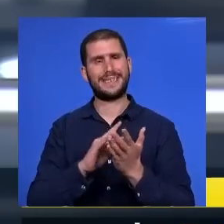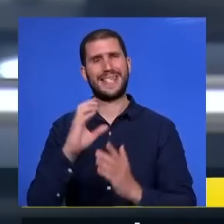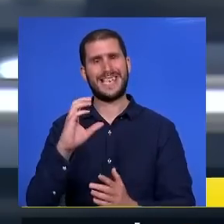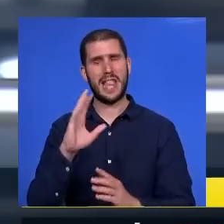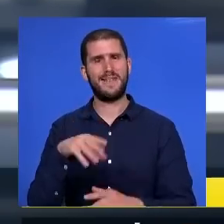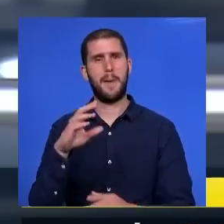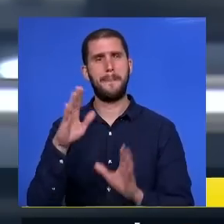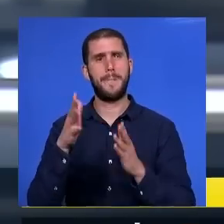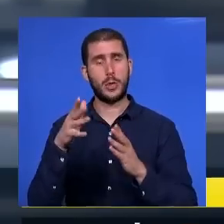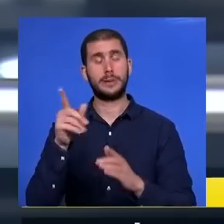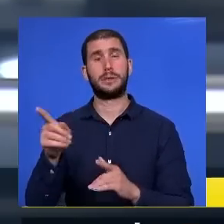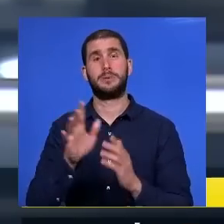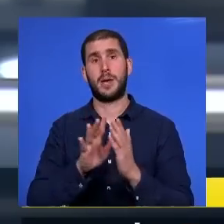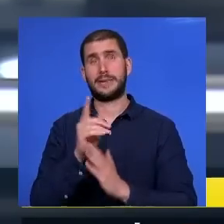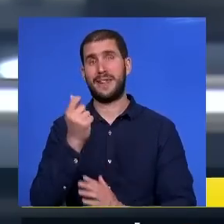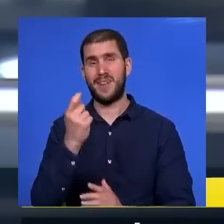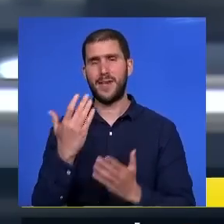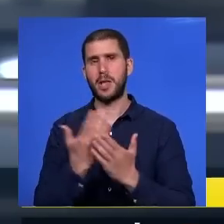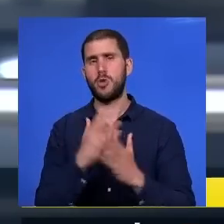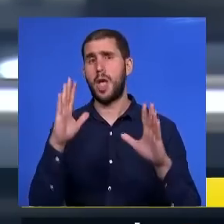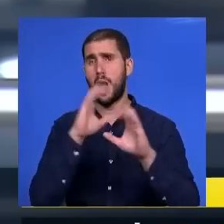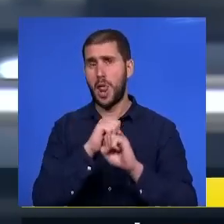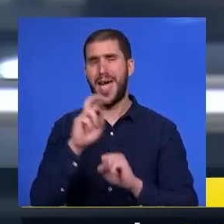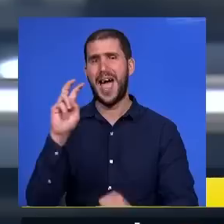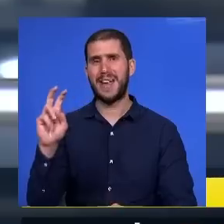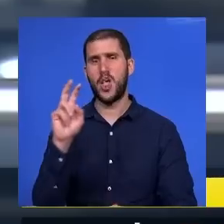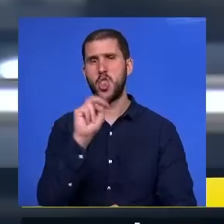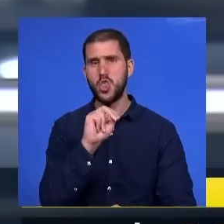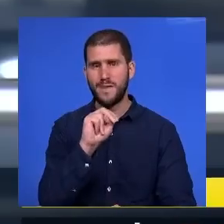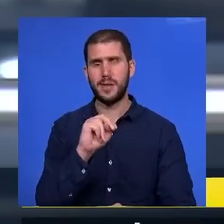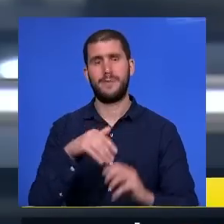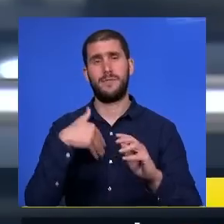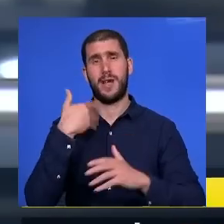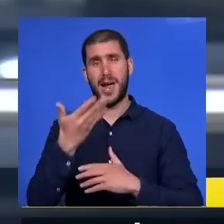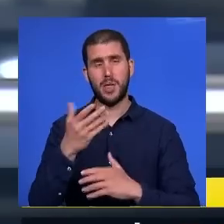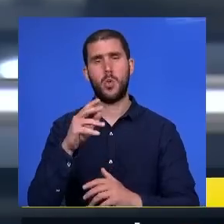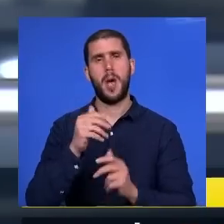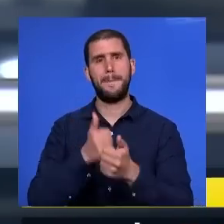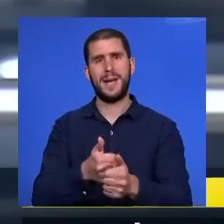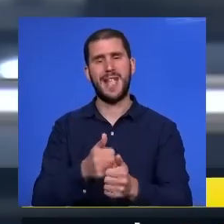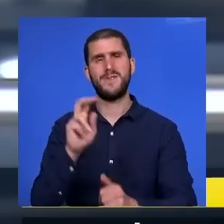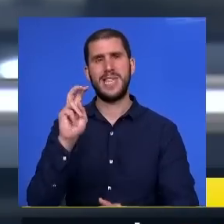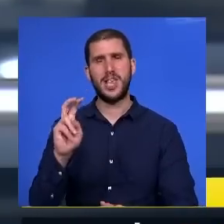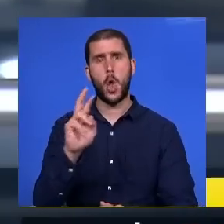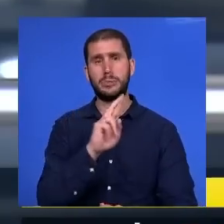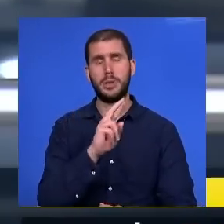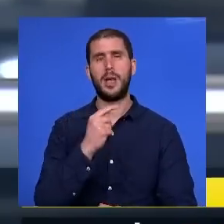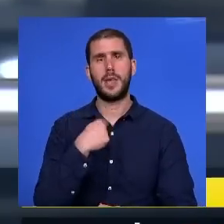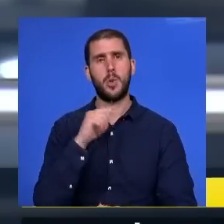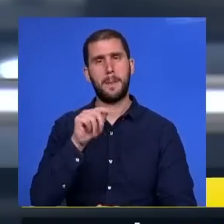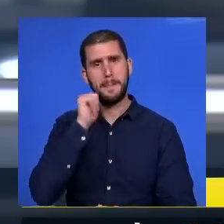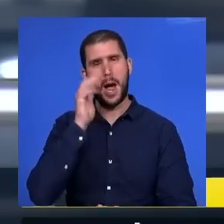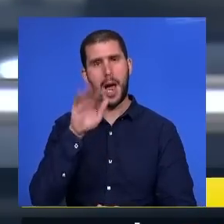בוקס. ב-11:15 חדשות הלילה עם עקיבא נוביק, ומיד אחרינו אמיר דף עם עידו רוזנבלום. אנחנו נהיה כאן